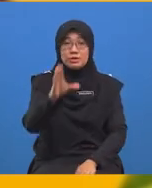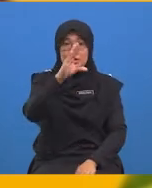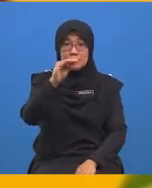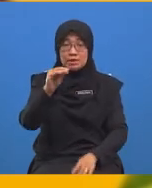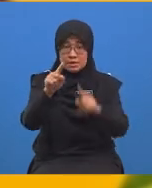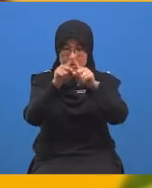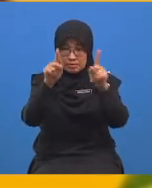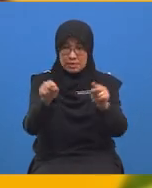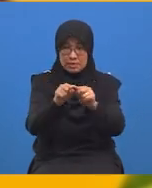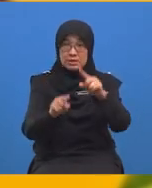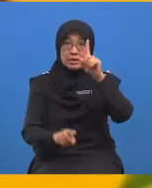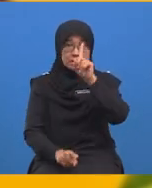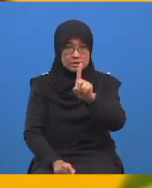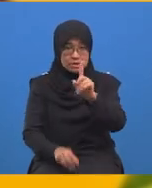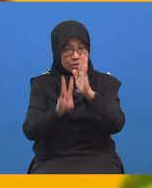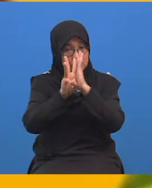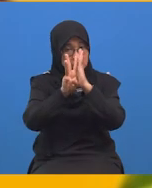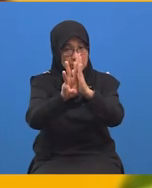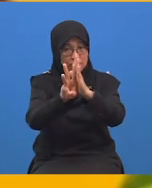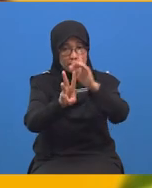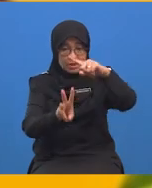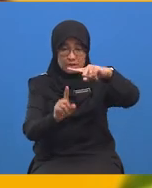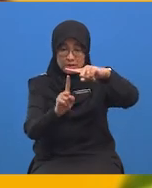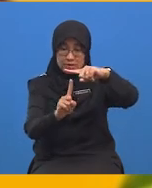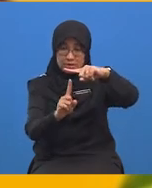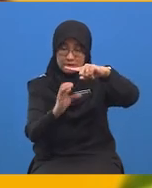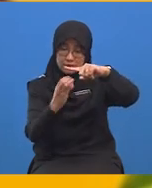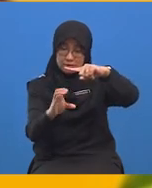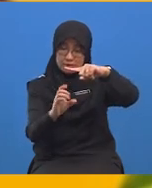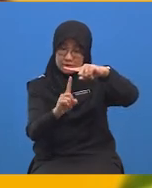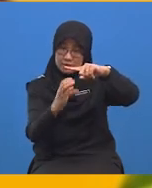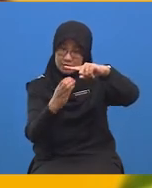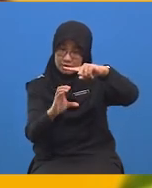1 mewakili nilai tempat per 100.